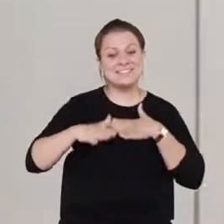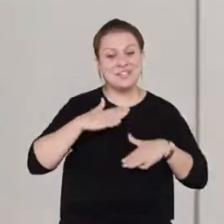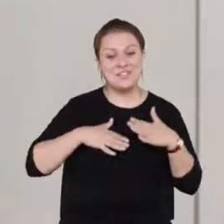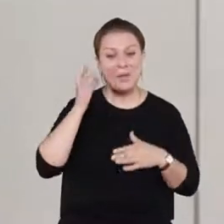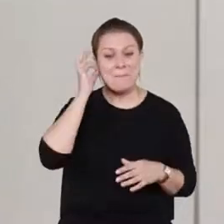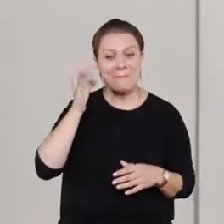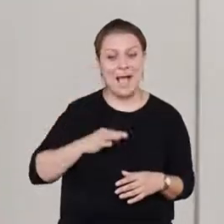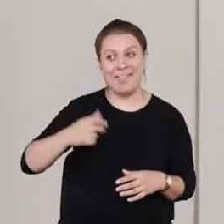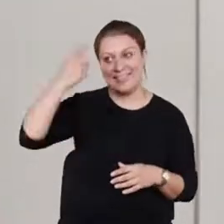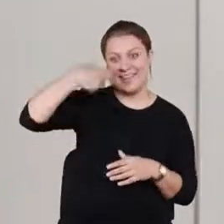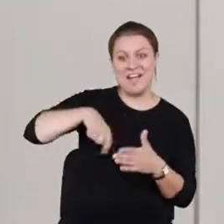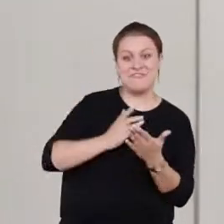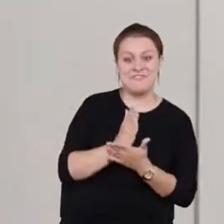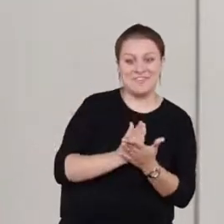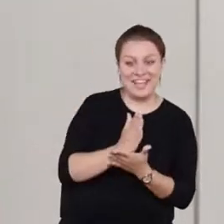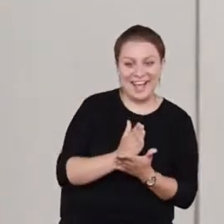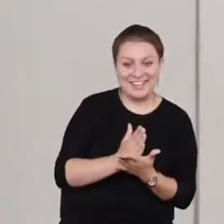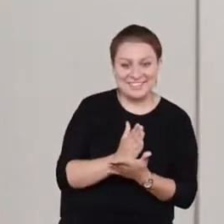kompetencje